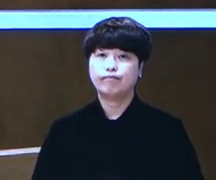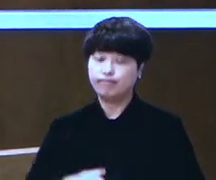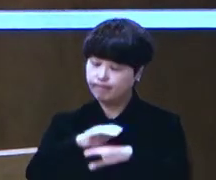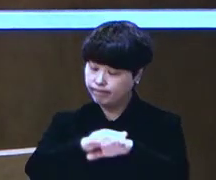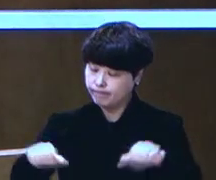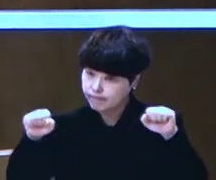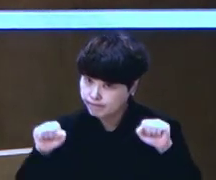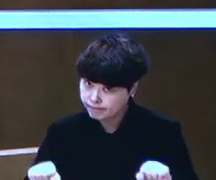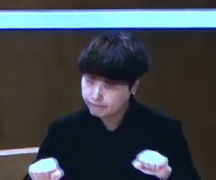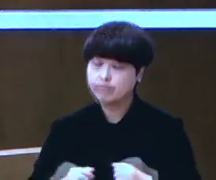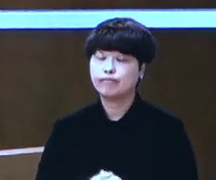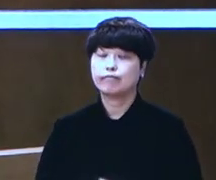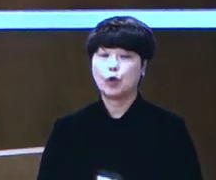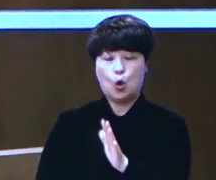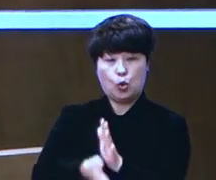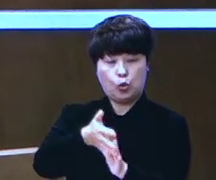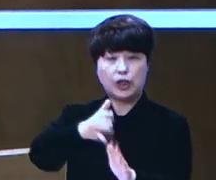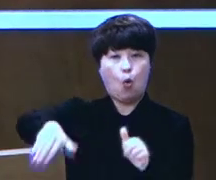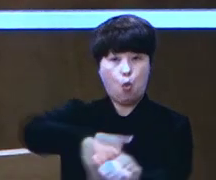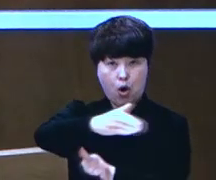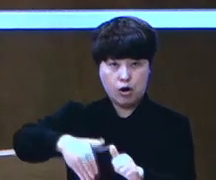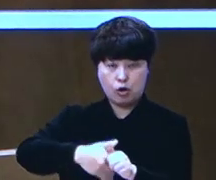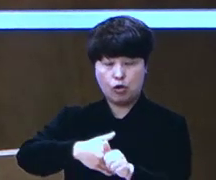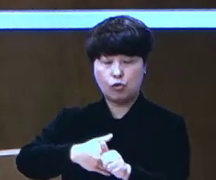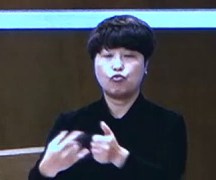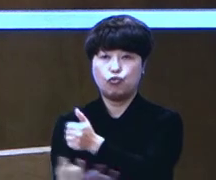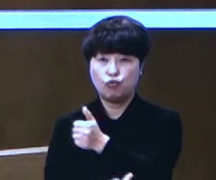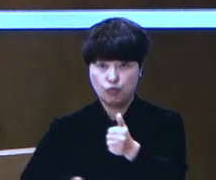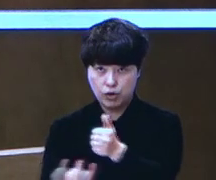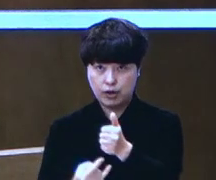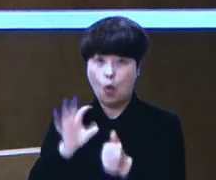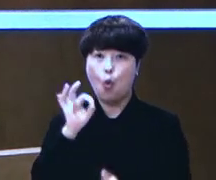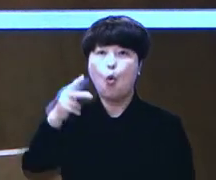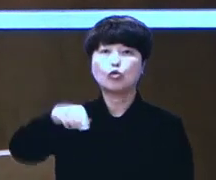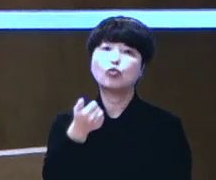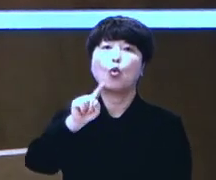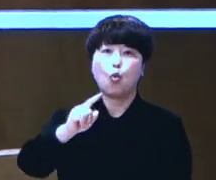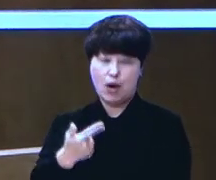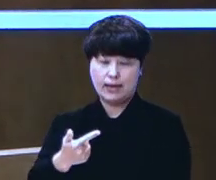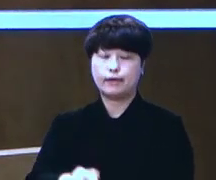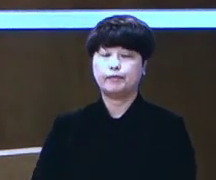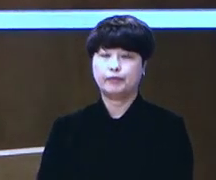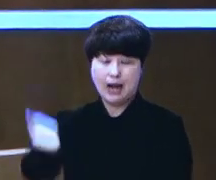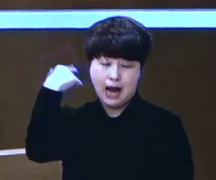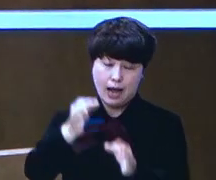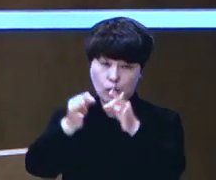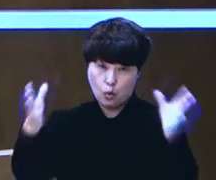안녕하십니까. 도시환경위원회 소속 국민의힘 고향 출신 오준환 의원입니다. 그동안 먼저